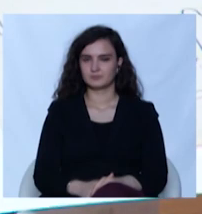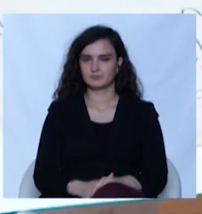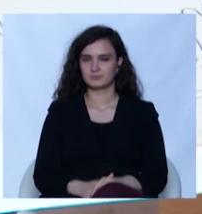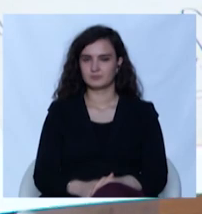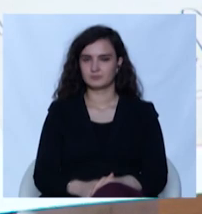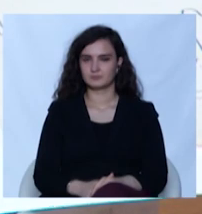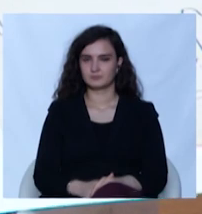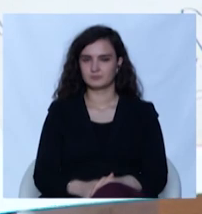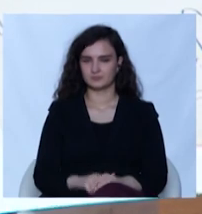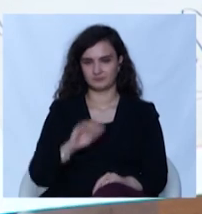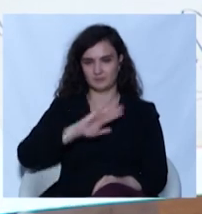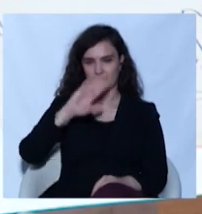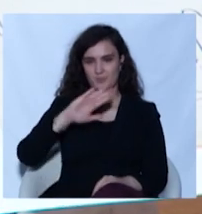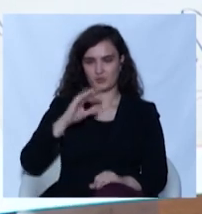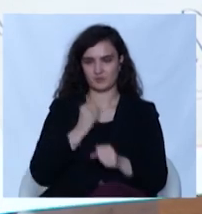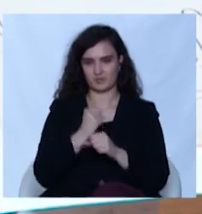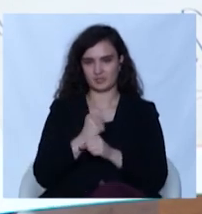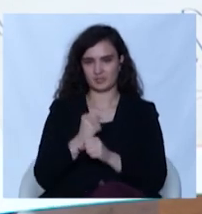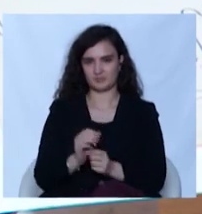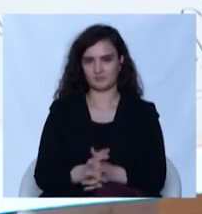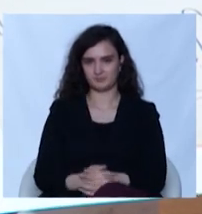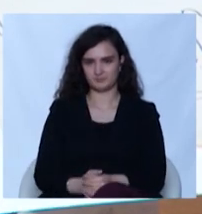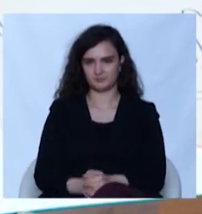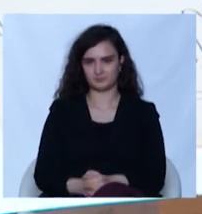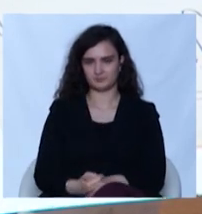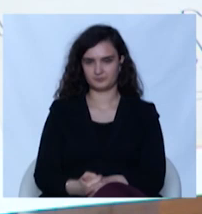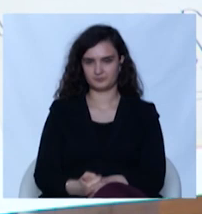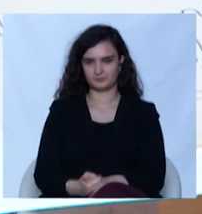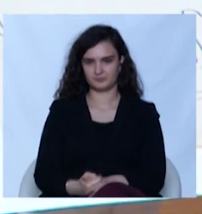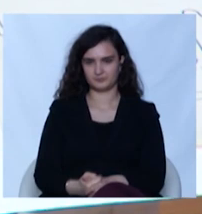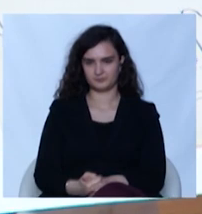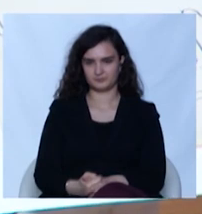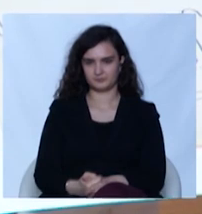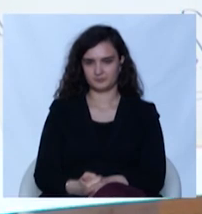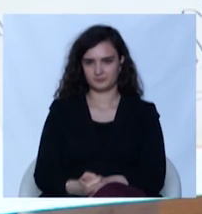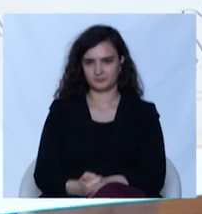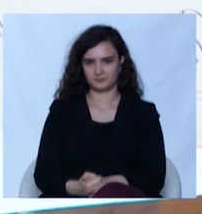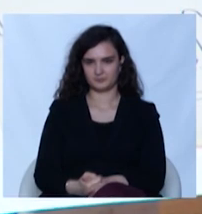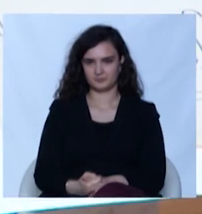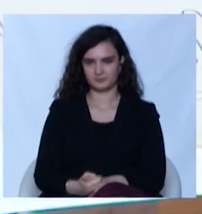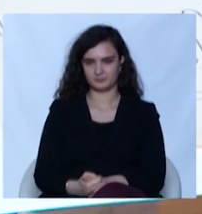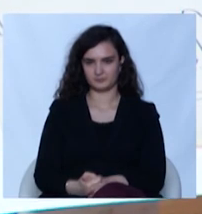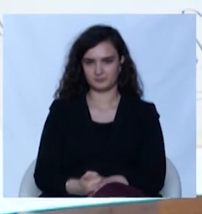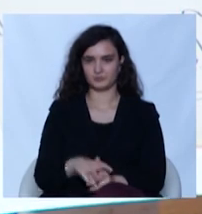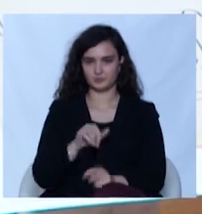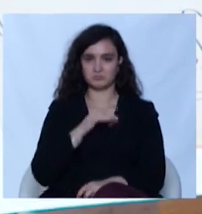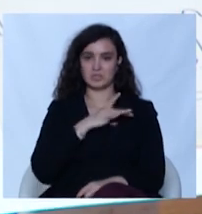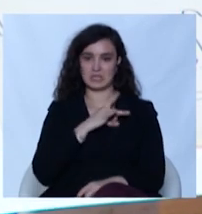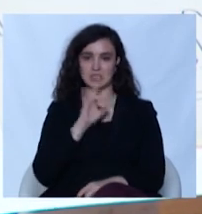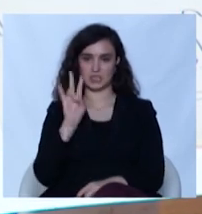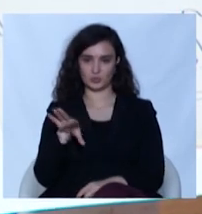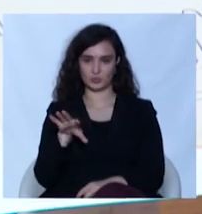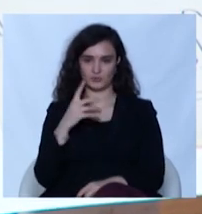აი, ნახეთ, ფონს ვაკეთებ. აი, შეგიძლია ერთ საუთს დავტოვოთ, იმიტომ შეგიძლია ფონი თეთრი დატოვოთ